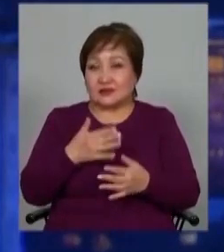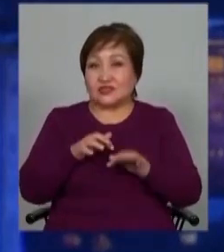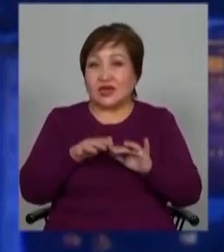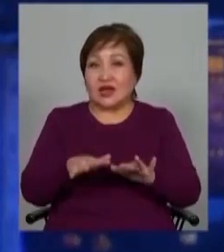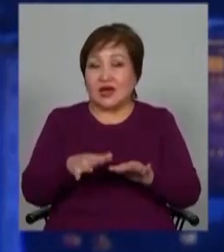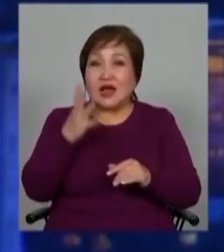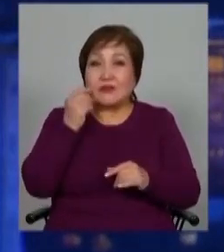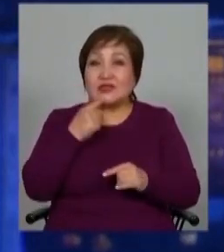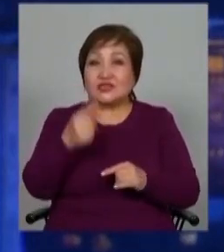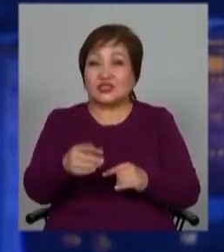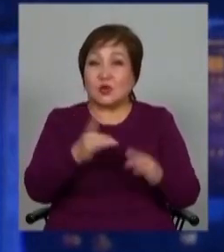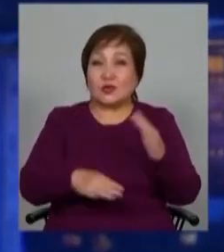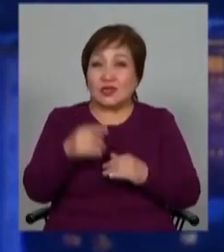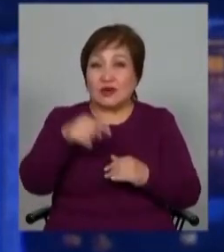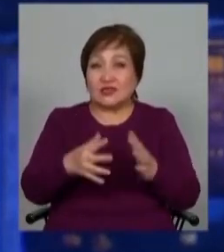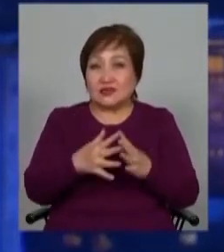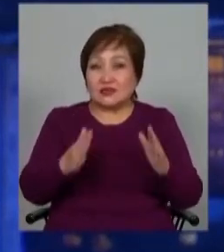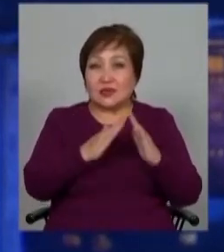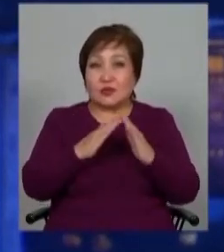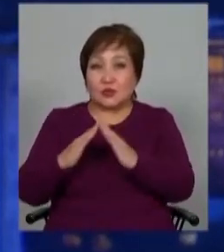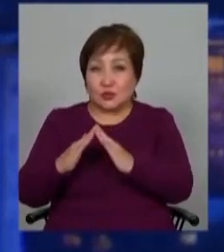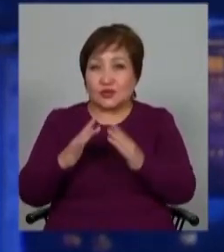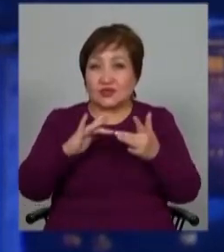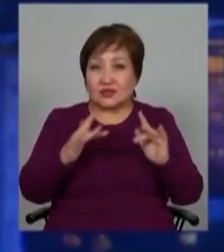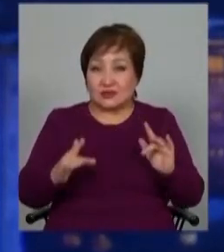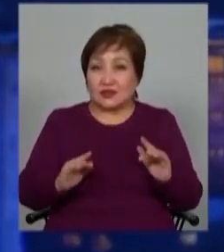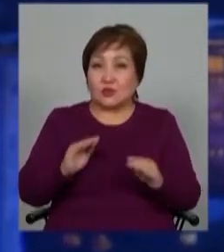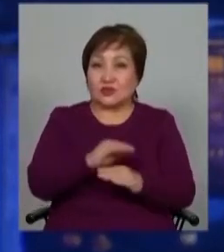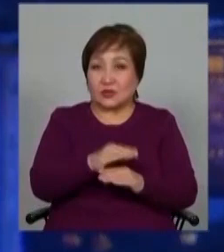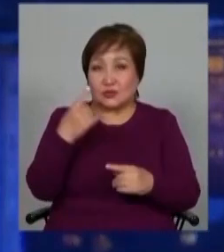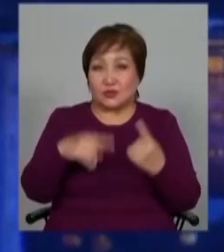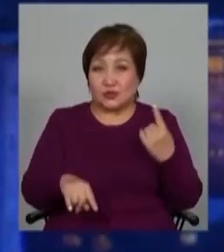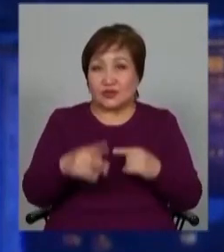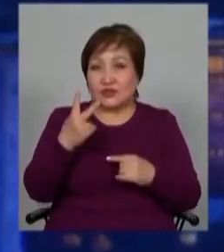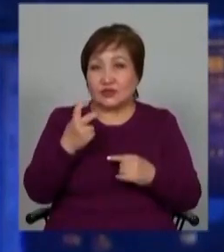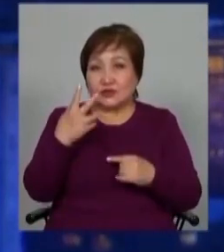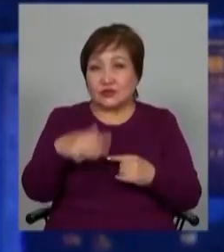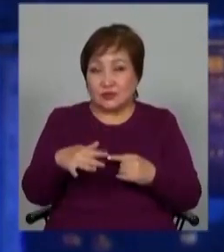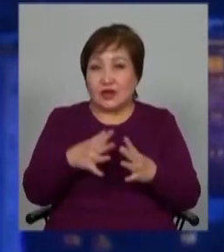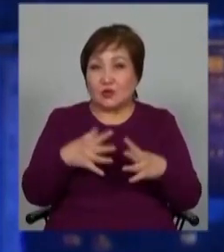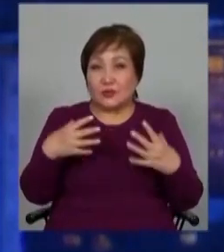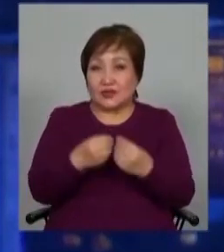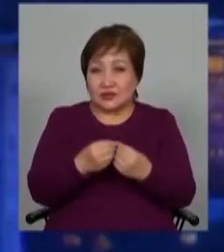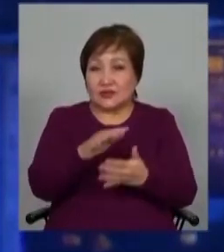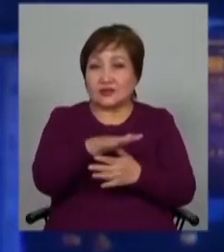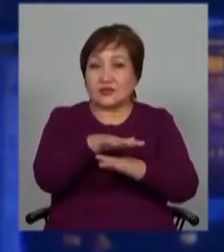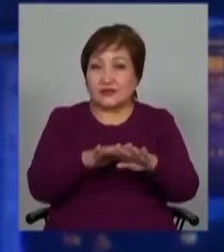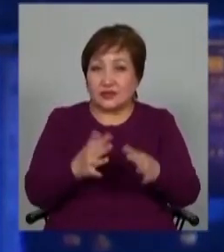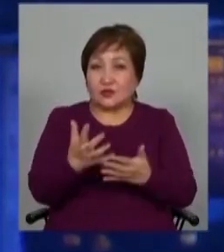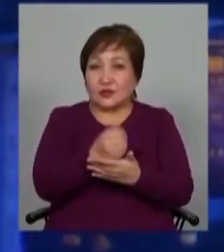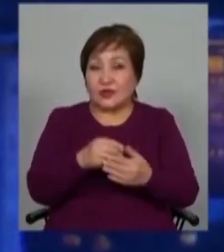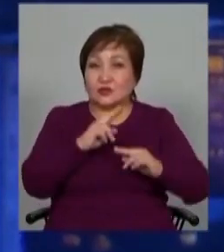Алматының шет аудандарындағы 1000-нан астам үй интернет желісіне қосылды. Одан бөлек 220 отбасының өтімі қабылданып, барлық жұмыс жыл соңына